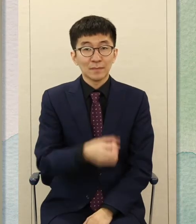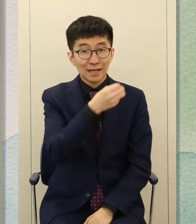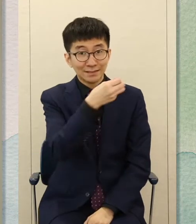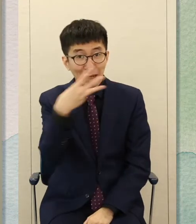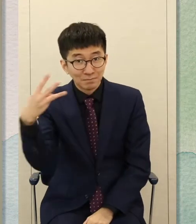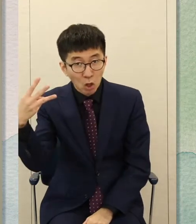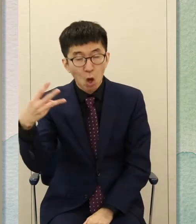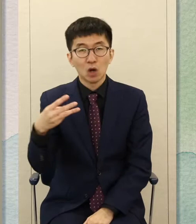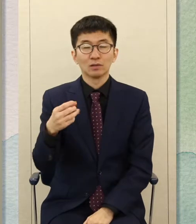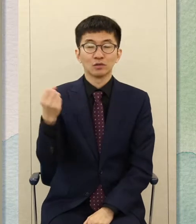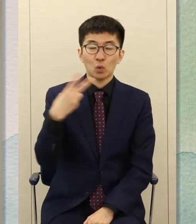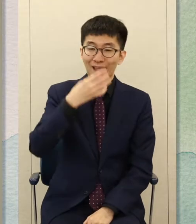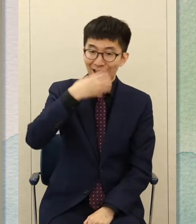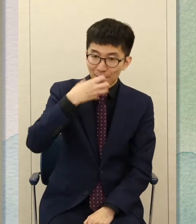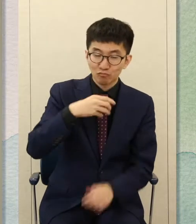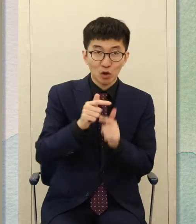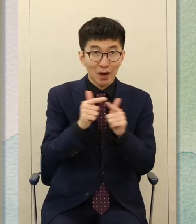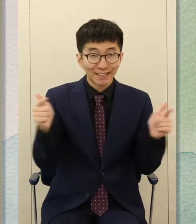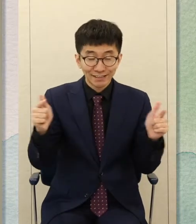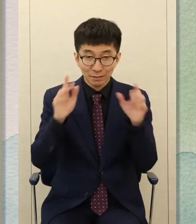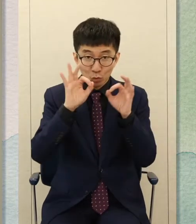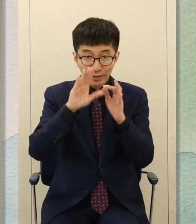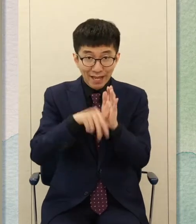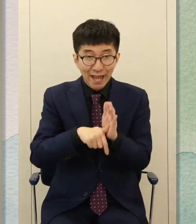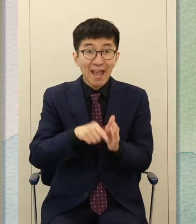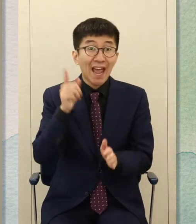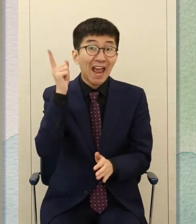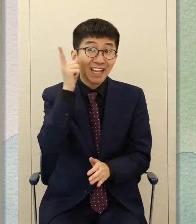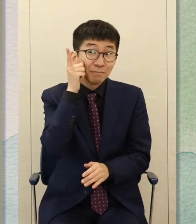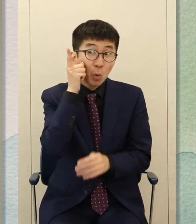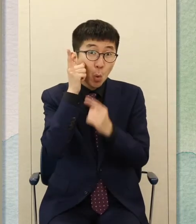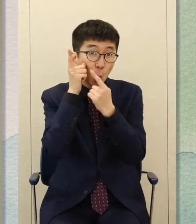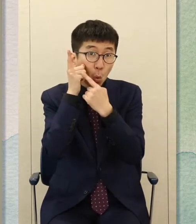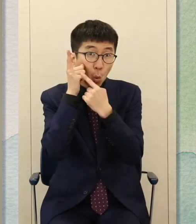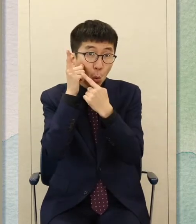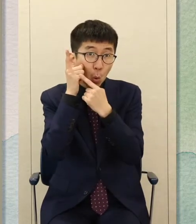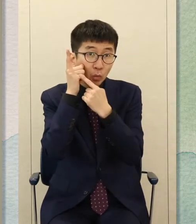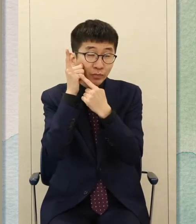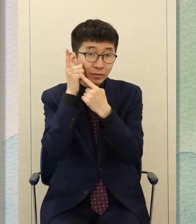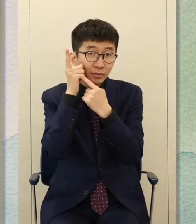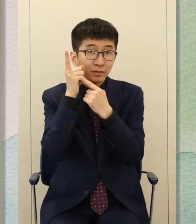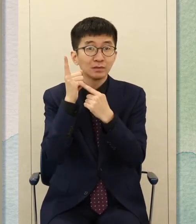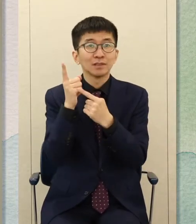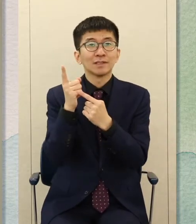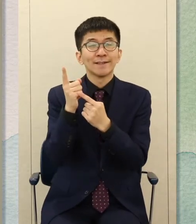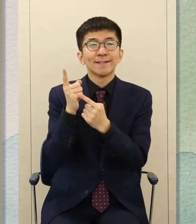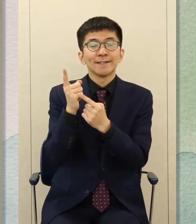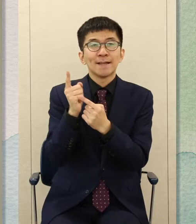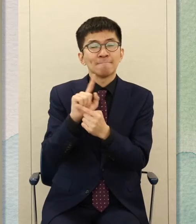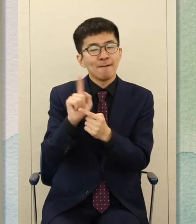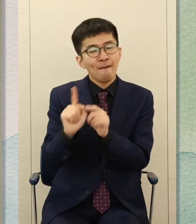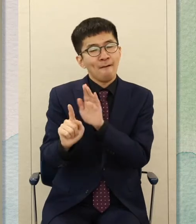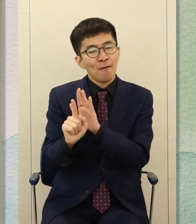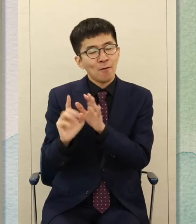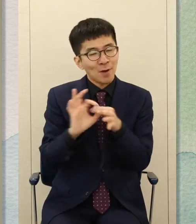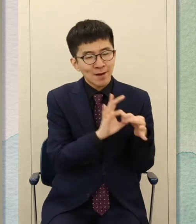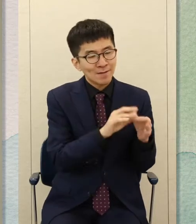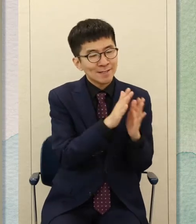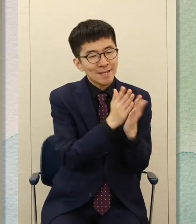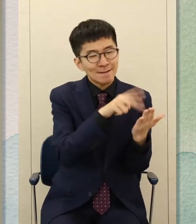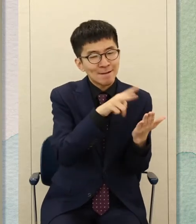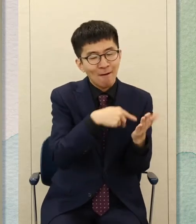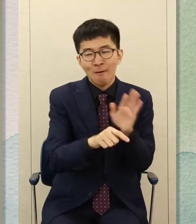삼성전자나 애플에서 예, 핸드폰 런칭하듯이 광고를 쏟아보면 모든 사람한테 독서를 할 수 있겠죠. 네, 근데 그런